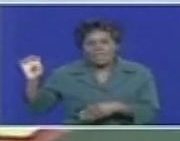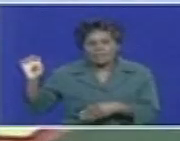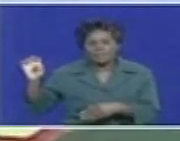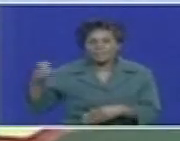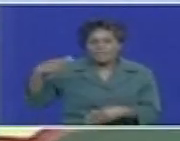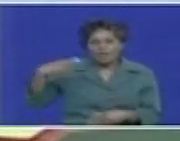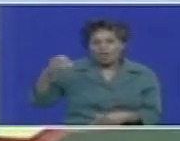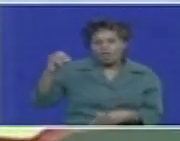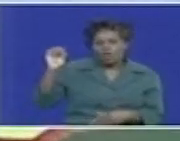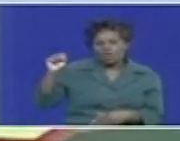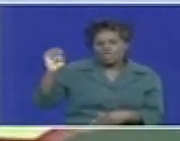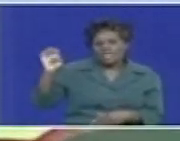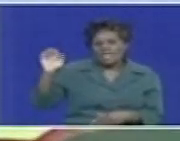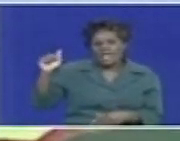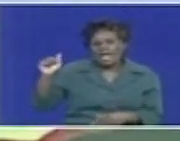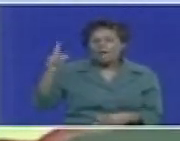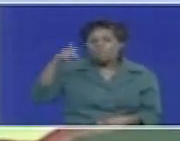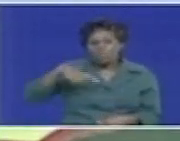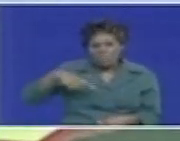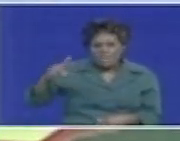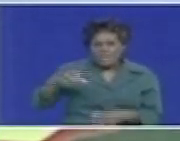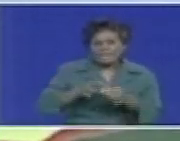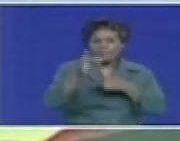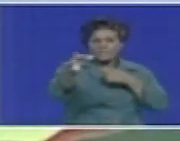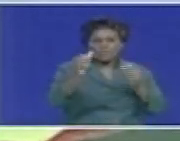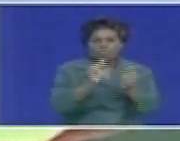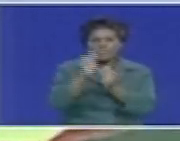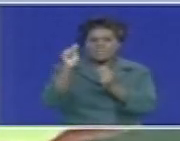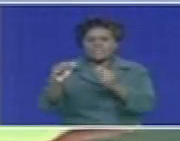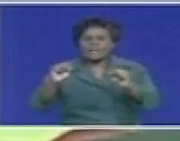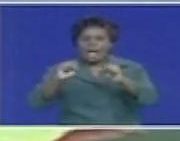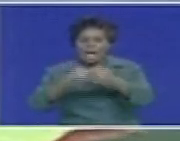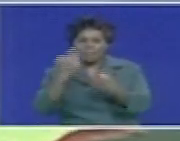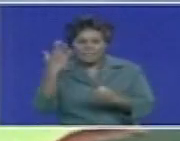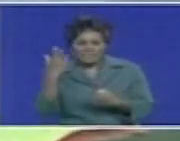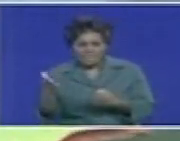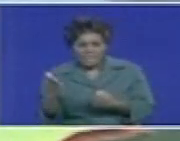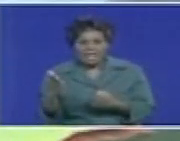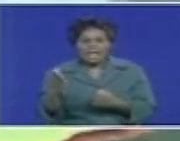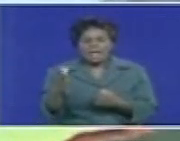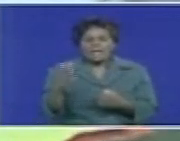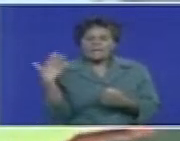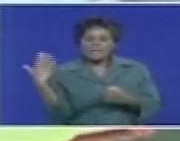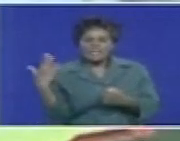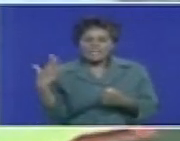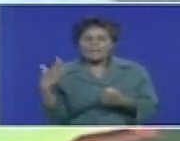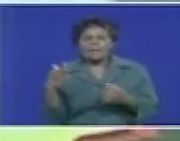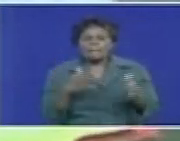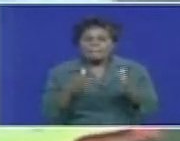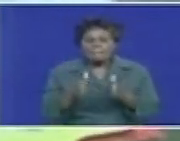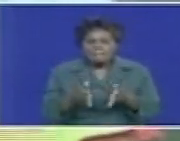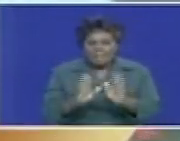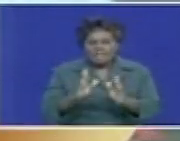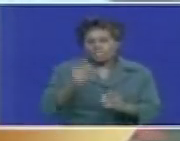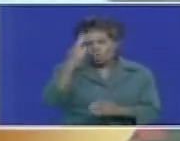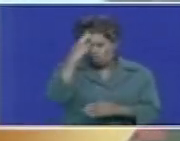Hosea Nailel ndiye mshindi wa mbio za kilomita 15 zilizothaminiwa na vuguvugu la Greenbelt katika eneo la Rongai, kaunti ya